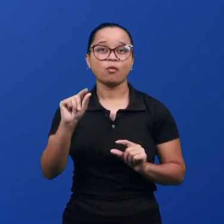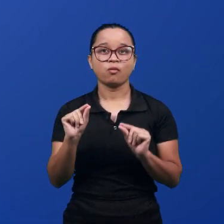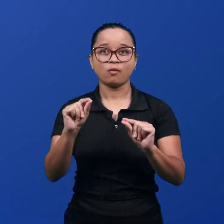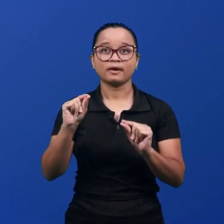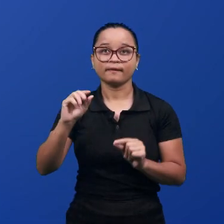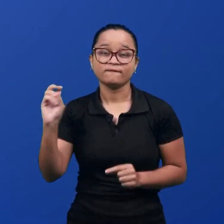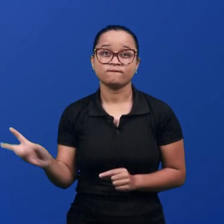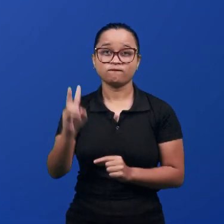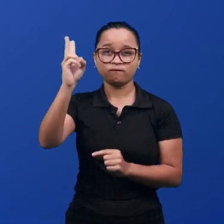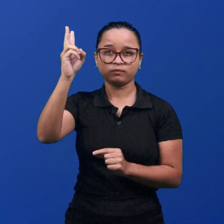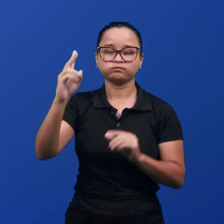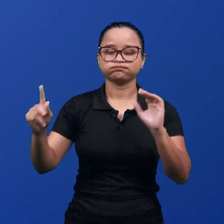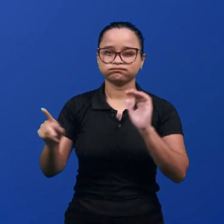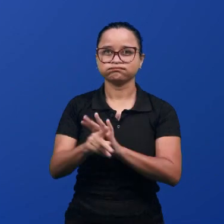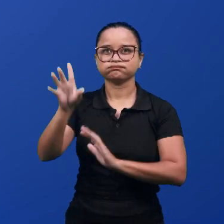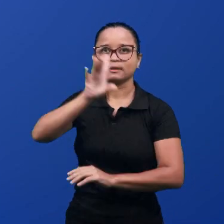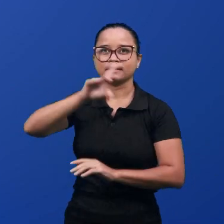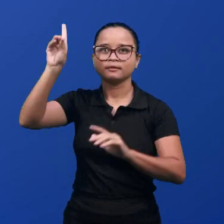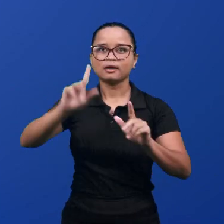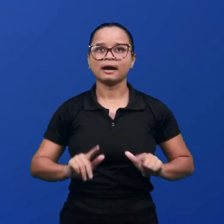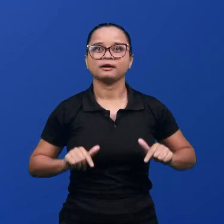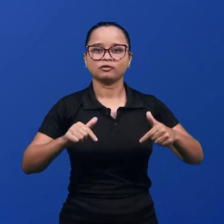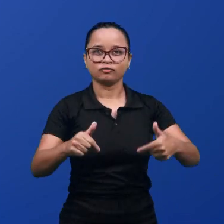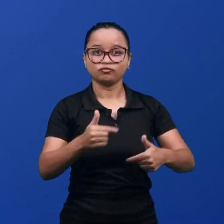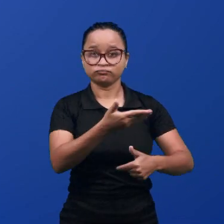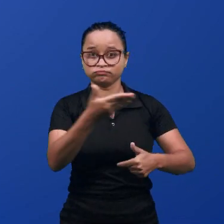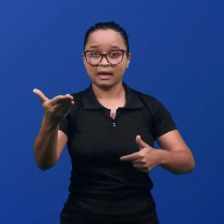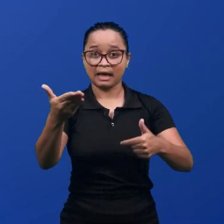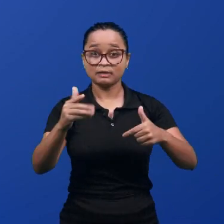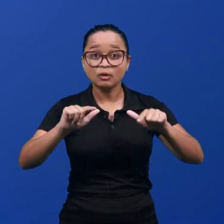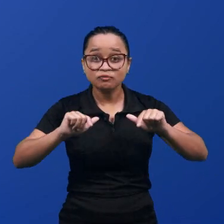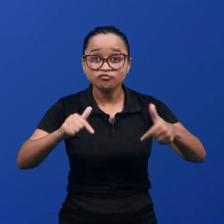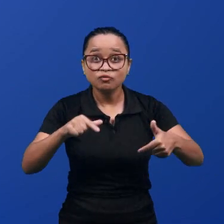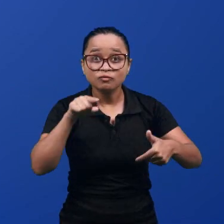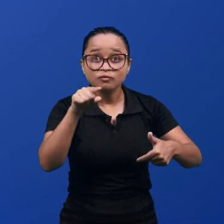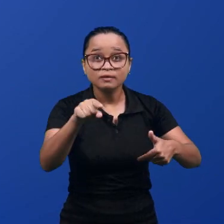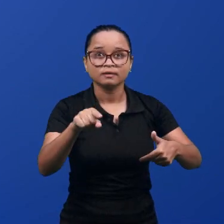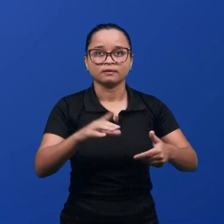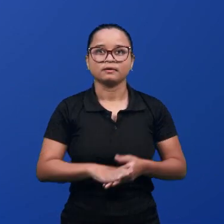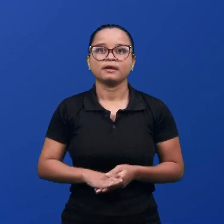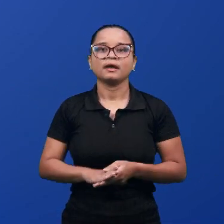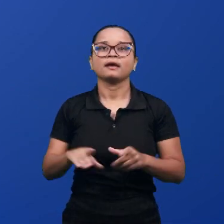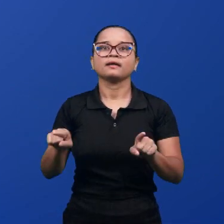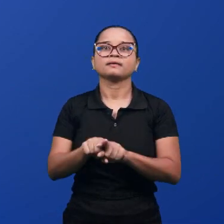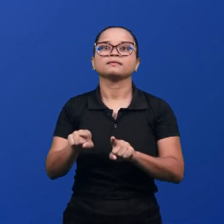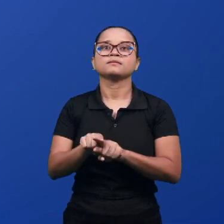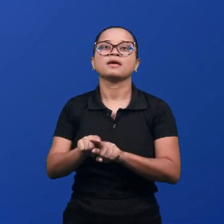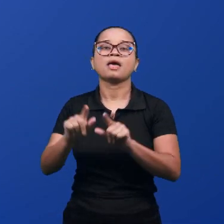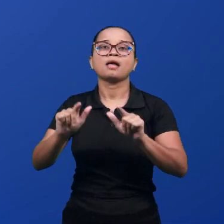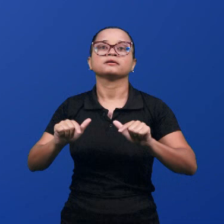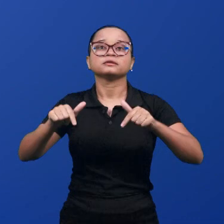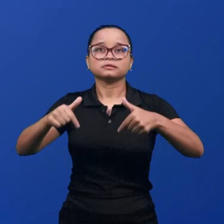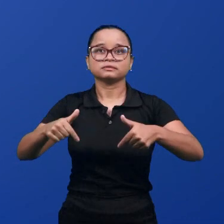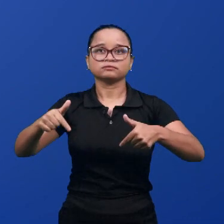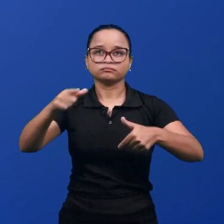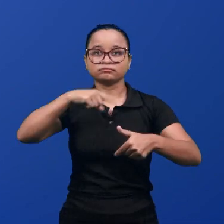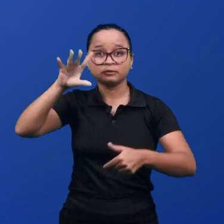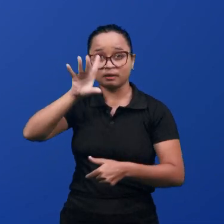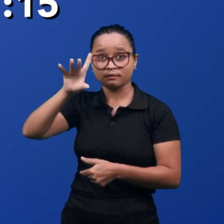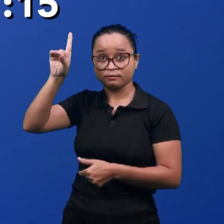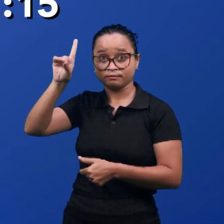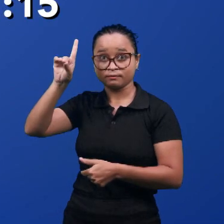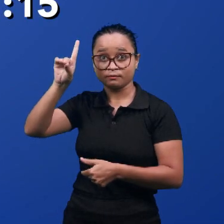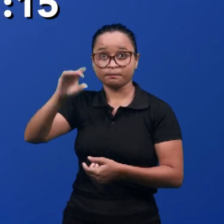de l'évangile se trouve dans ce que Dieu a fait pour vous, ou alors dans ce que vous faites pour Dieu. Pour quelle